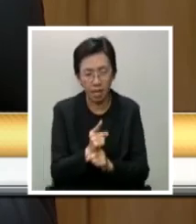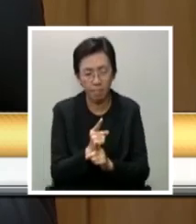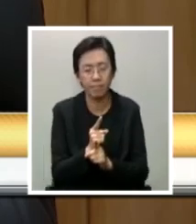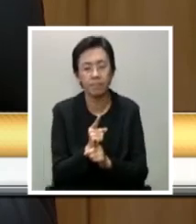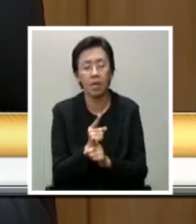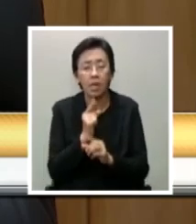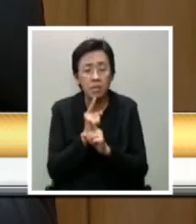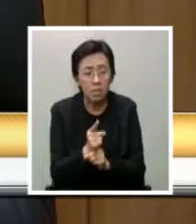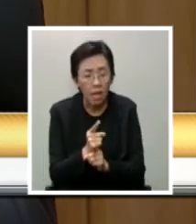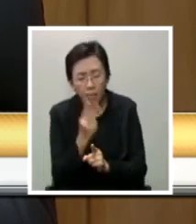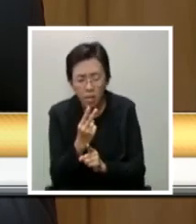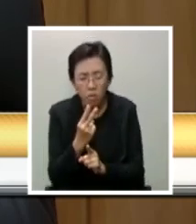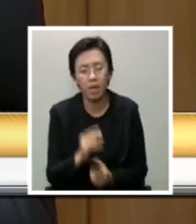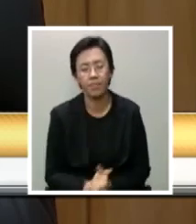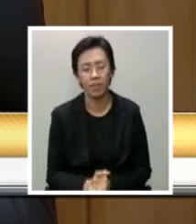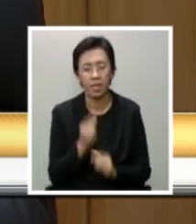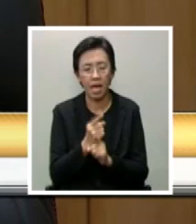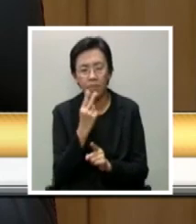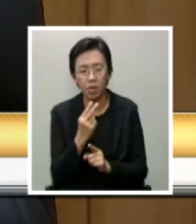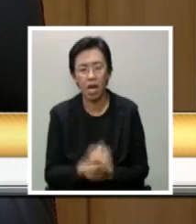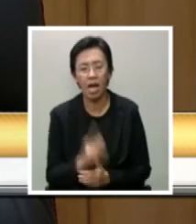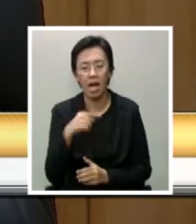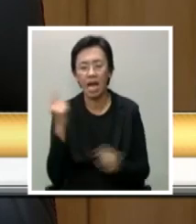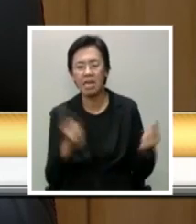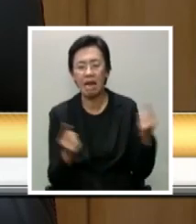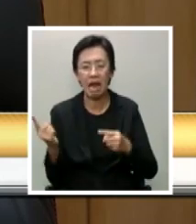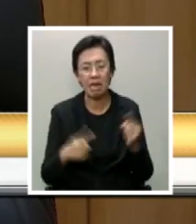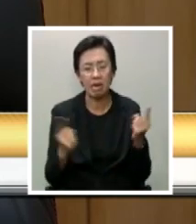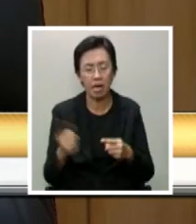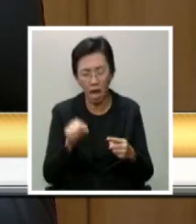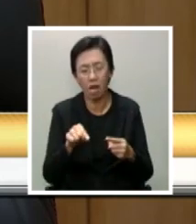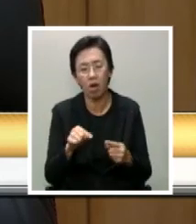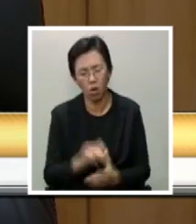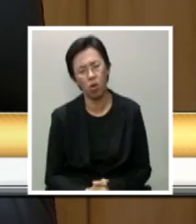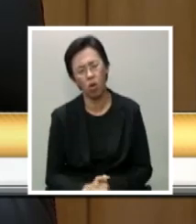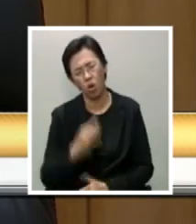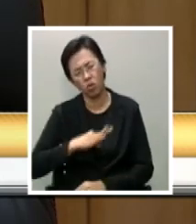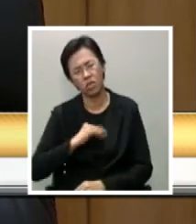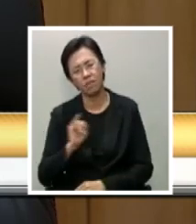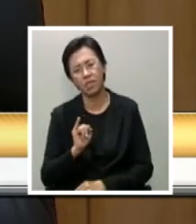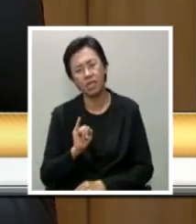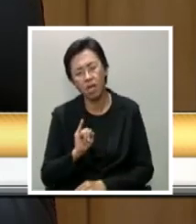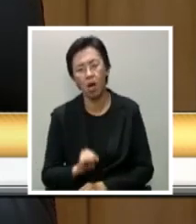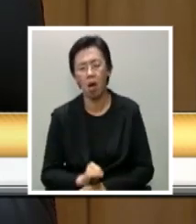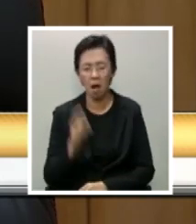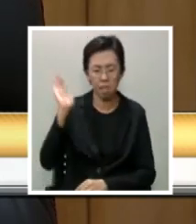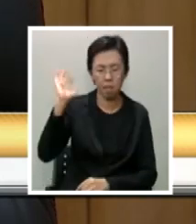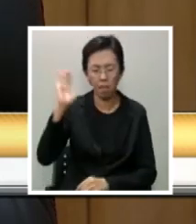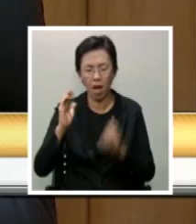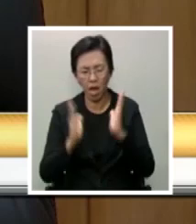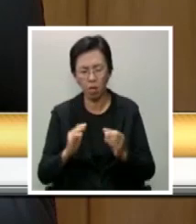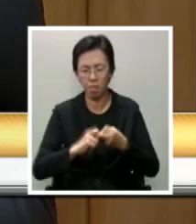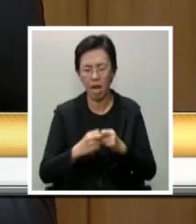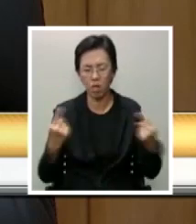ก็ติดตามแล้วก็พบเยอะนะไม่ว่าจะใครด่ากันไปด่ากันมานะครับซึ่งมันไม่ดีเลยในการปลุกกระดมคนให้มาทะเลาะเบาะแว้